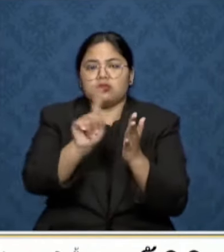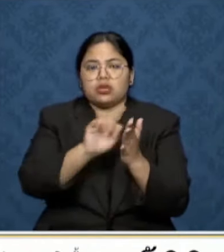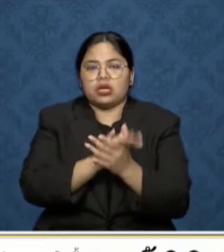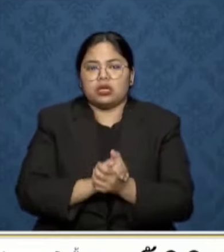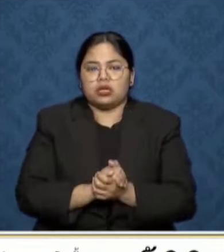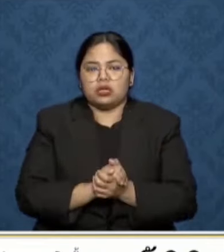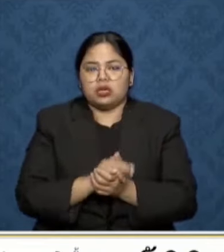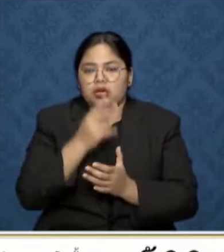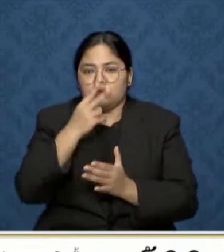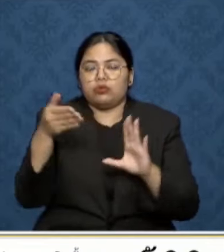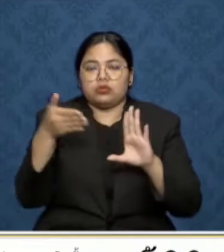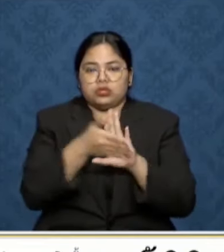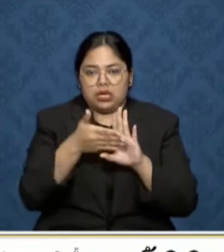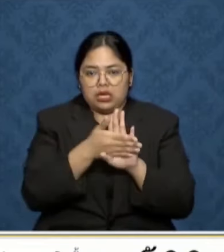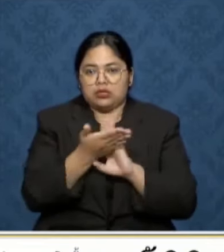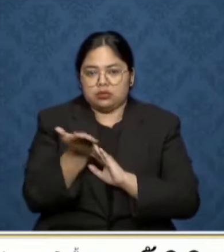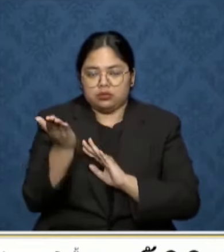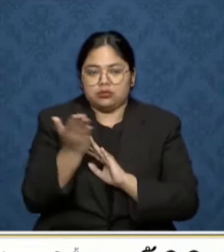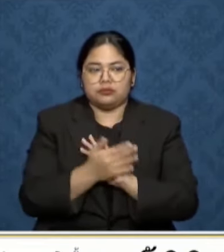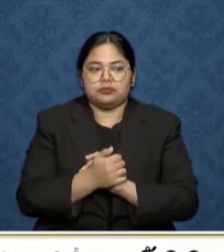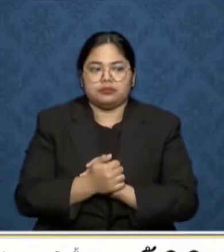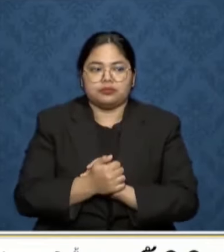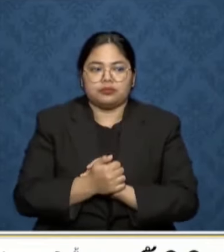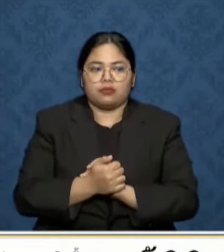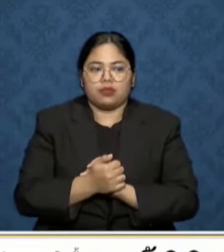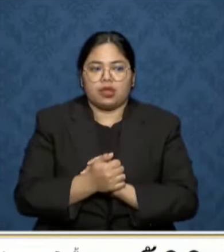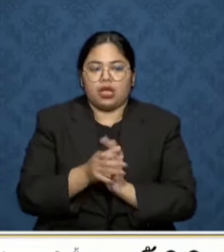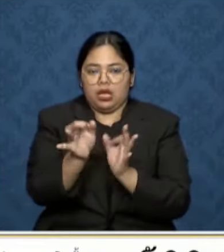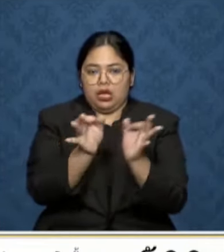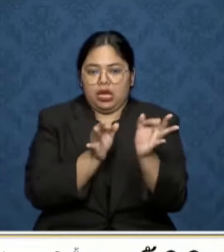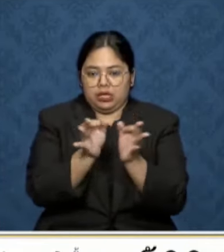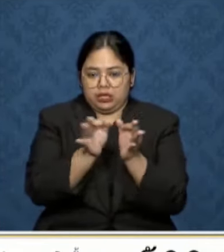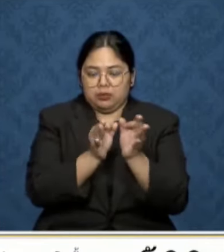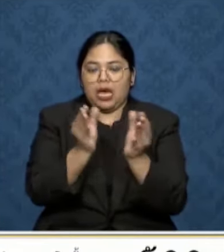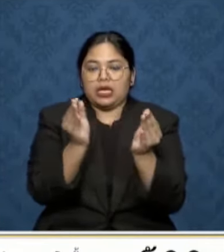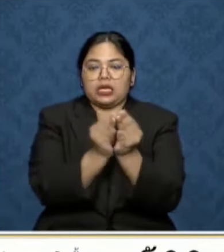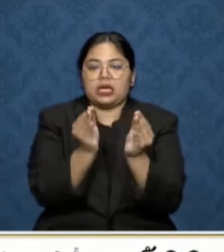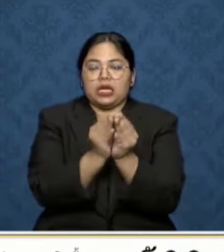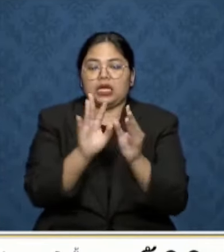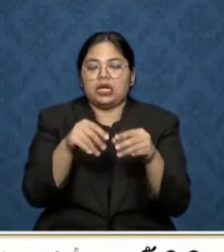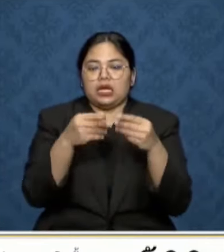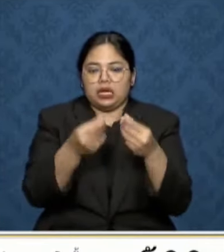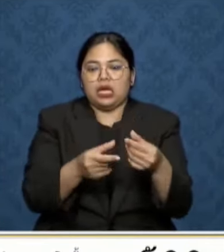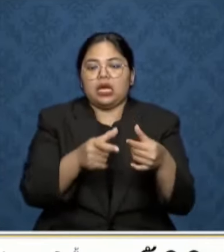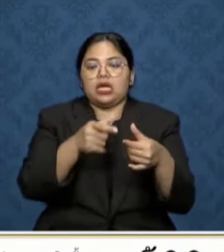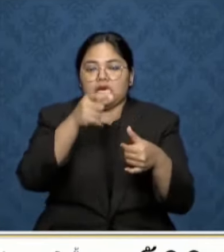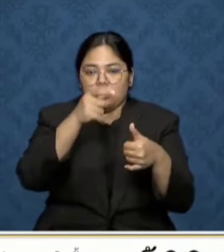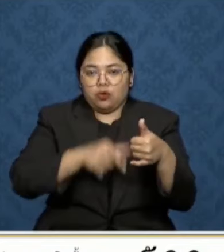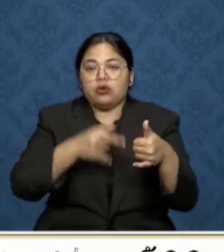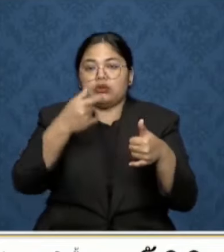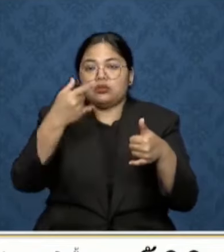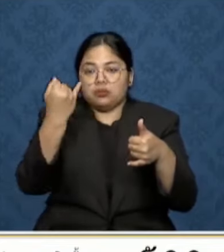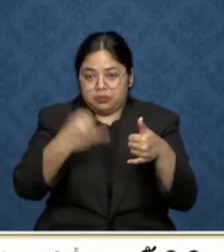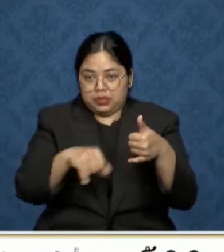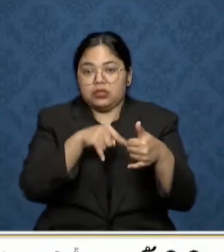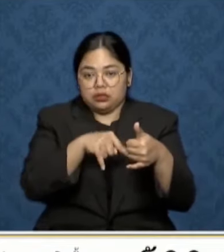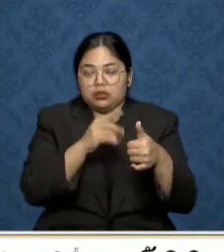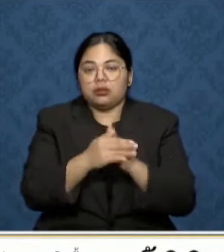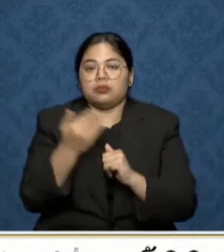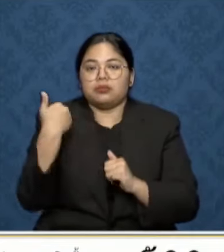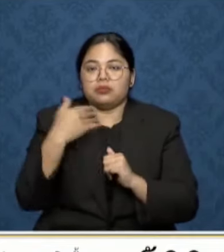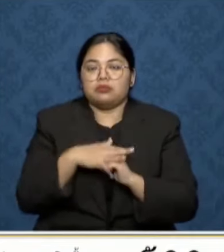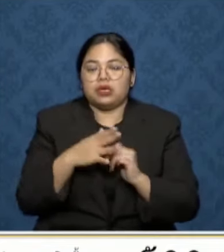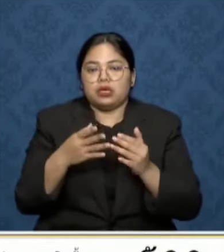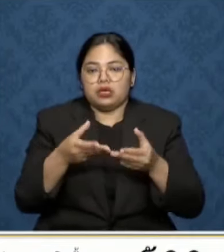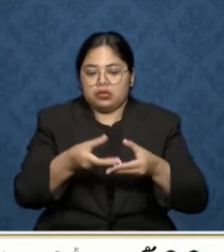ไม่เชอผม เอทะอไปครัมมคำอธิบายผลคะแนนครับอยู่ท้ายรายเซ็เลยเอกสาร